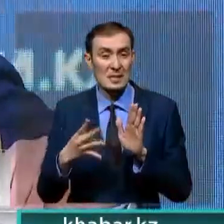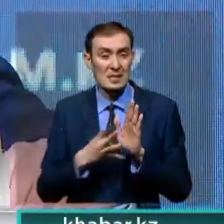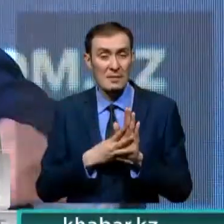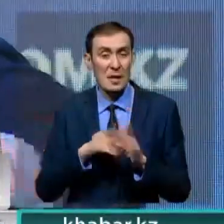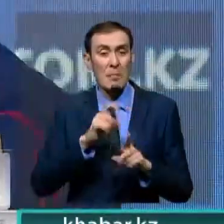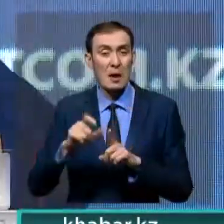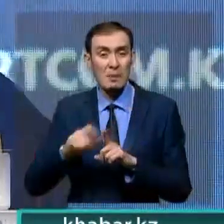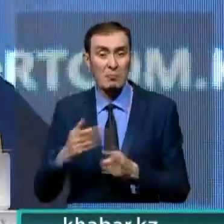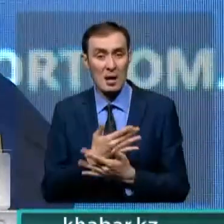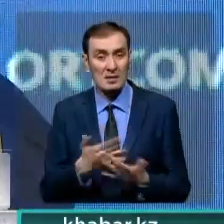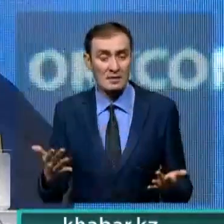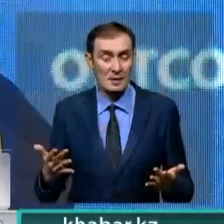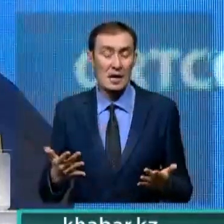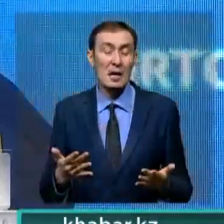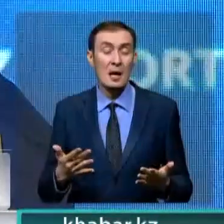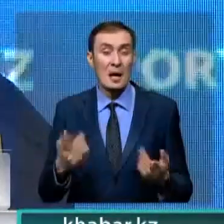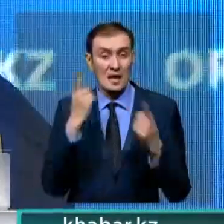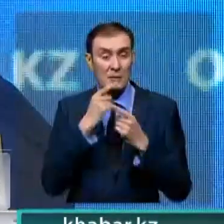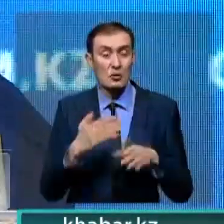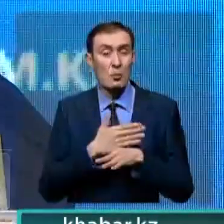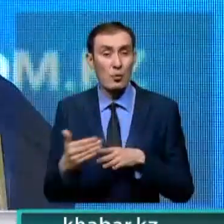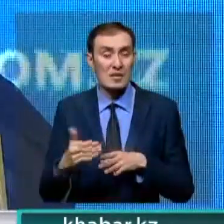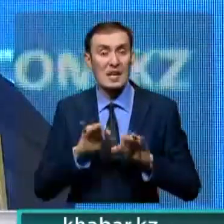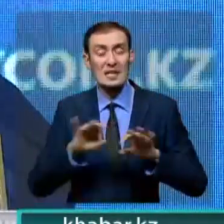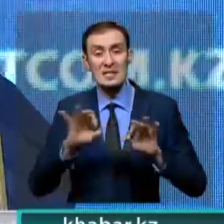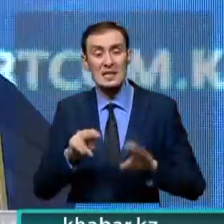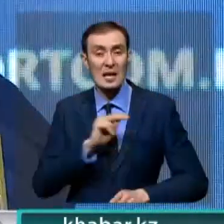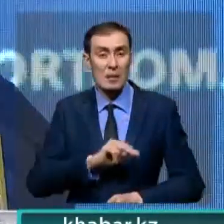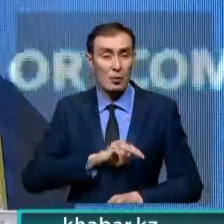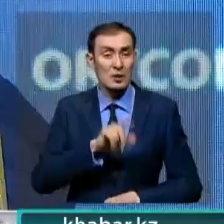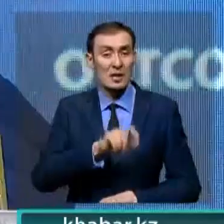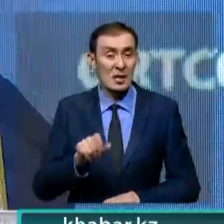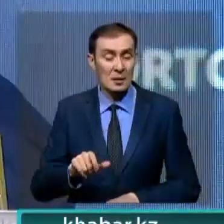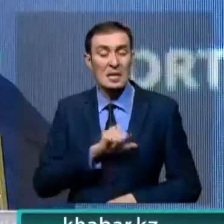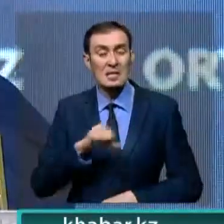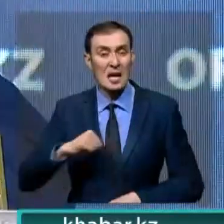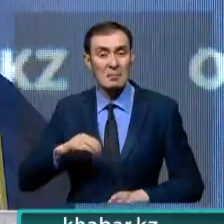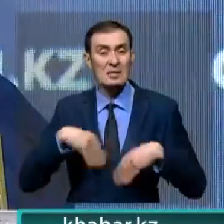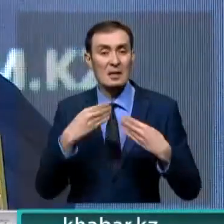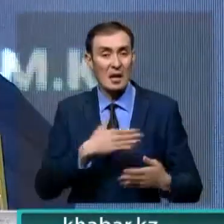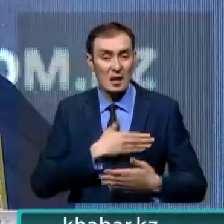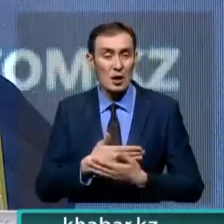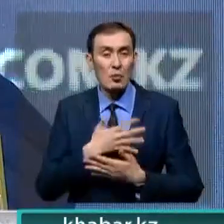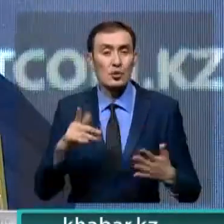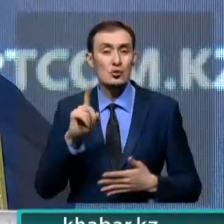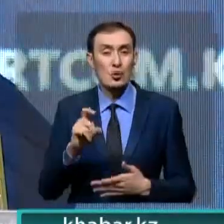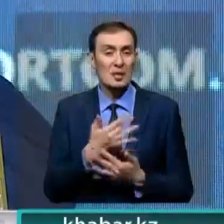боеприпасов отметим что после 1 действительно работы гражданами добровольно сдано более 100 единиц